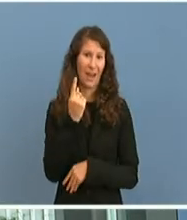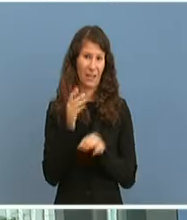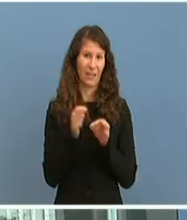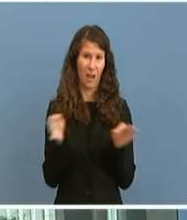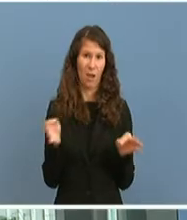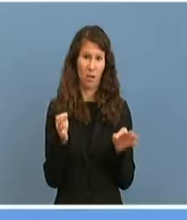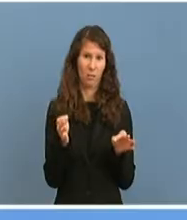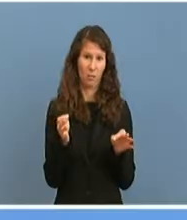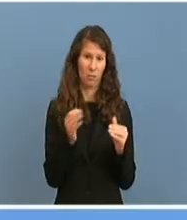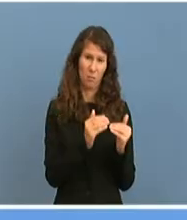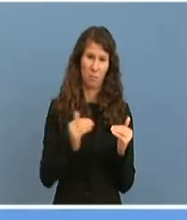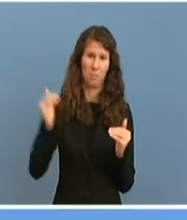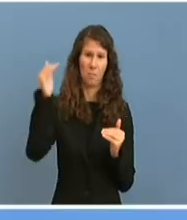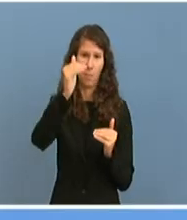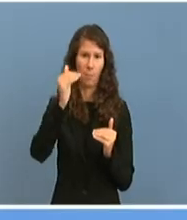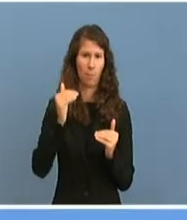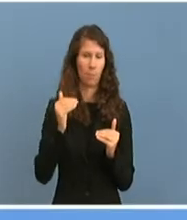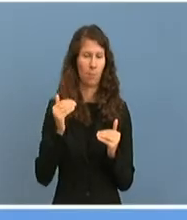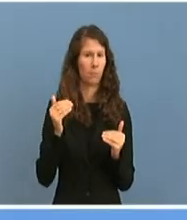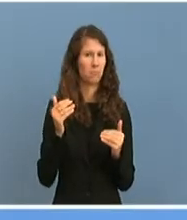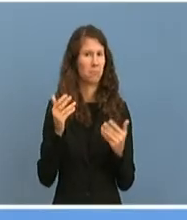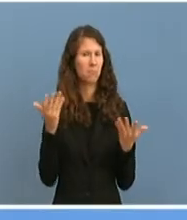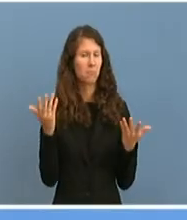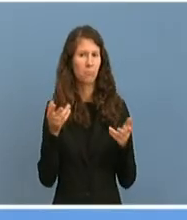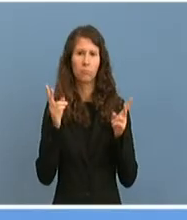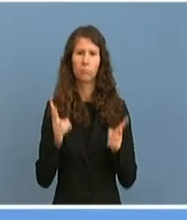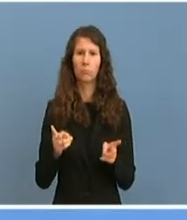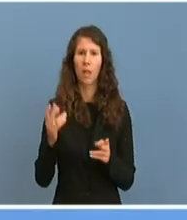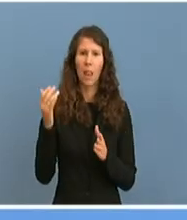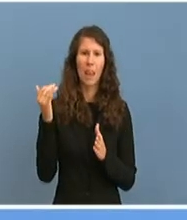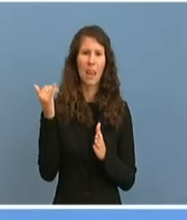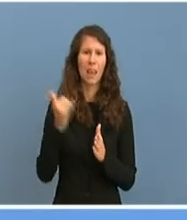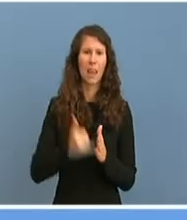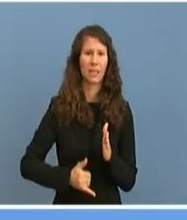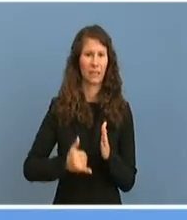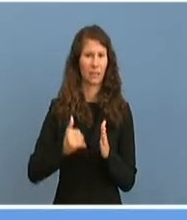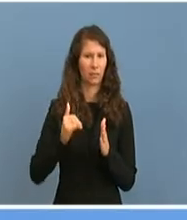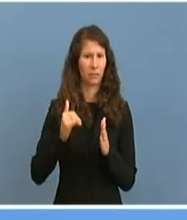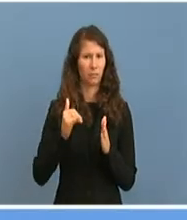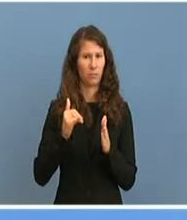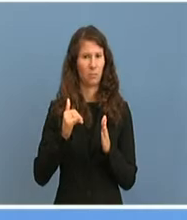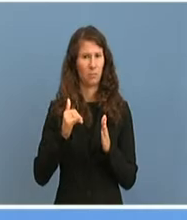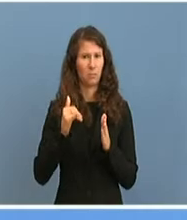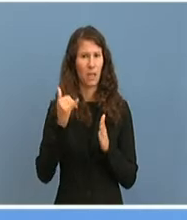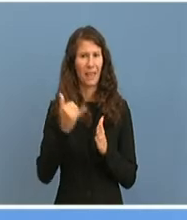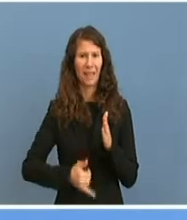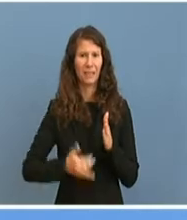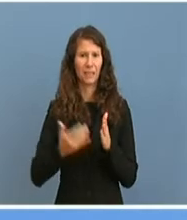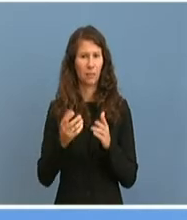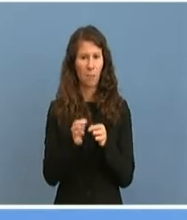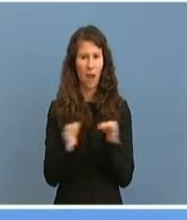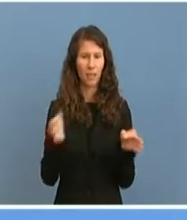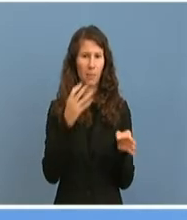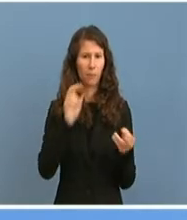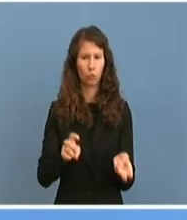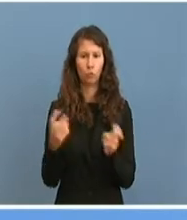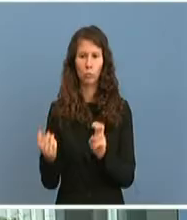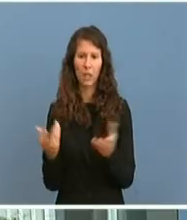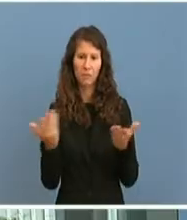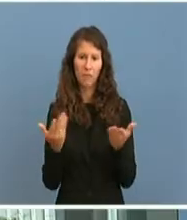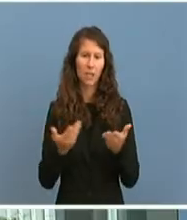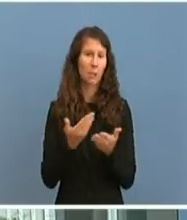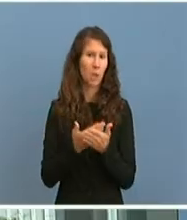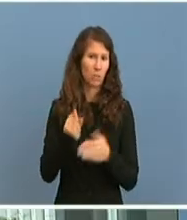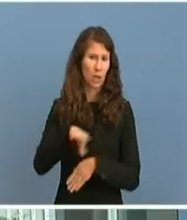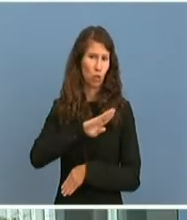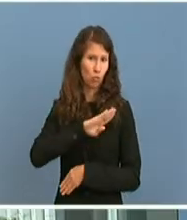Beschränkungen würden Sie dann als letztmögliche umsetzen wollen? Das Schließen von Schulen wird konkret gefragt.